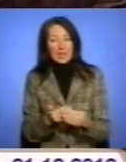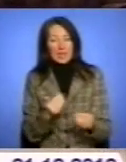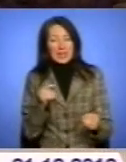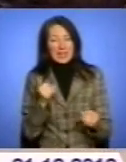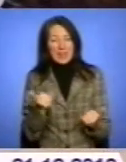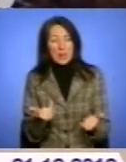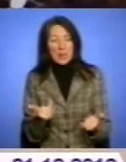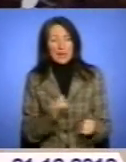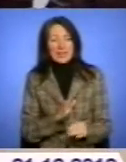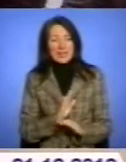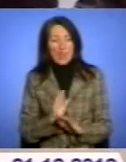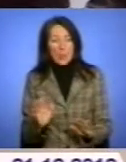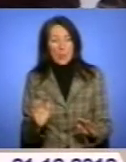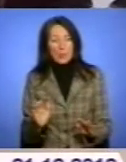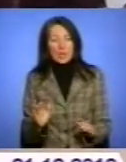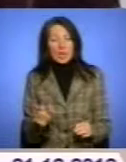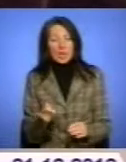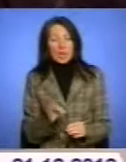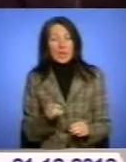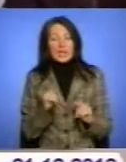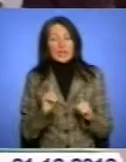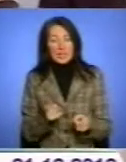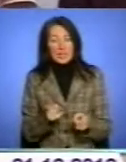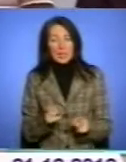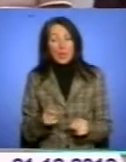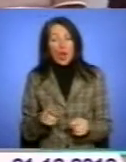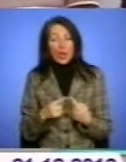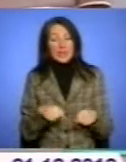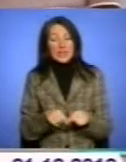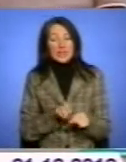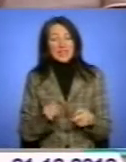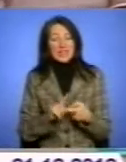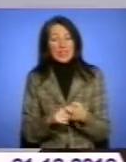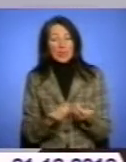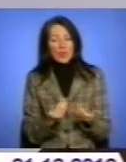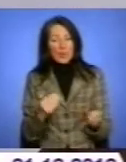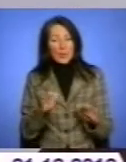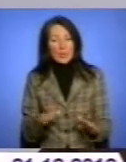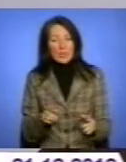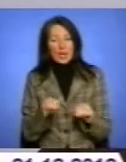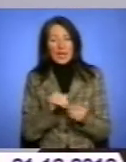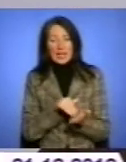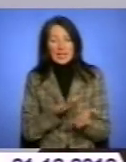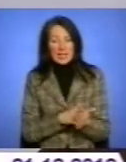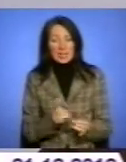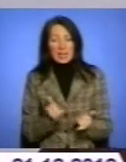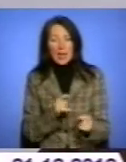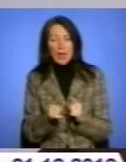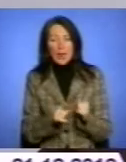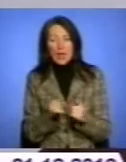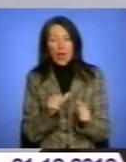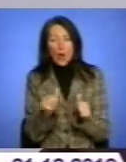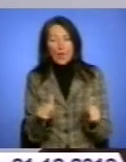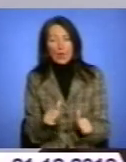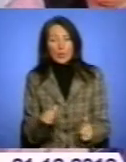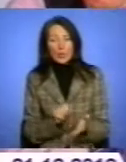буде статусів місцевий, районний. Діятиме організація незалежно від місця реєстрації. Для переоформлення документів відведено